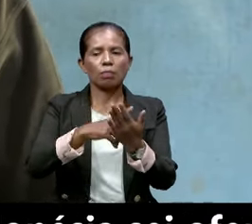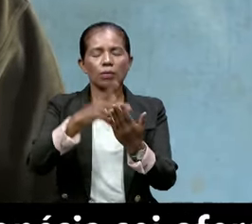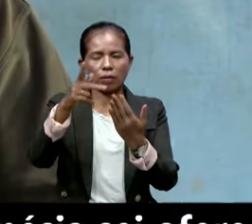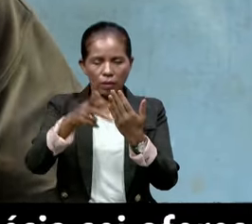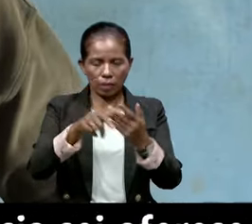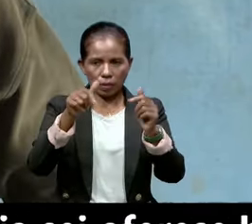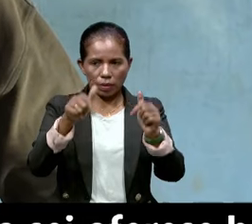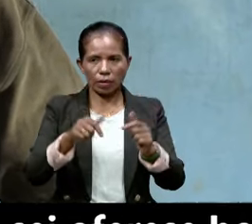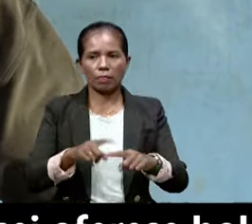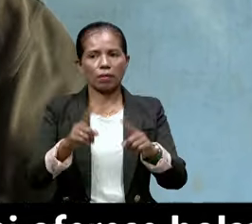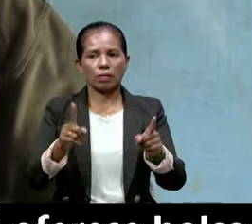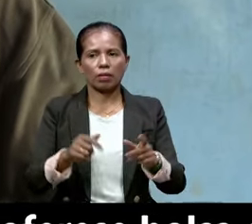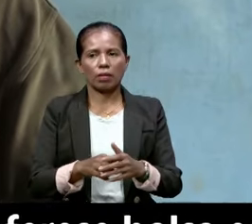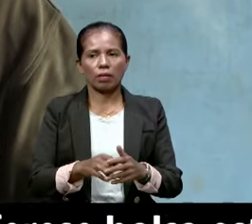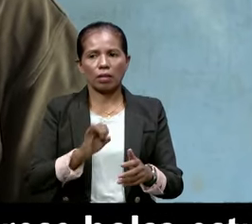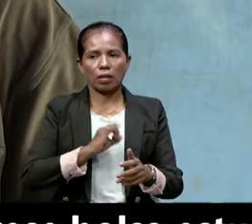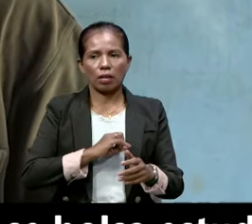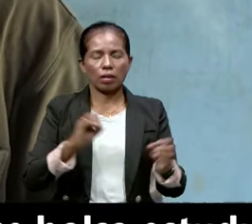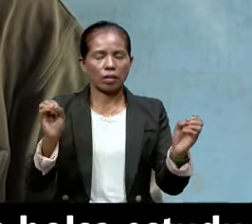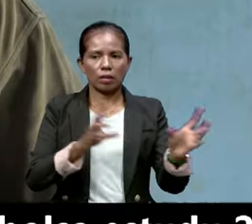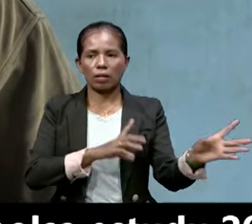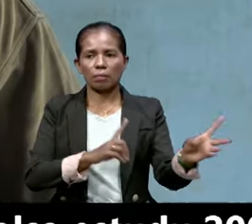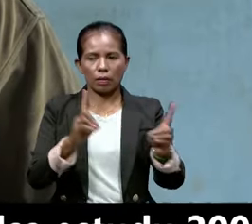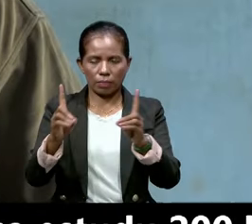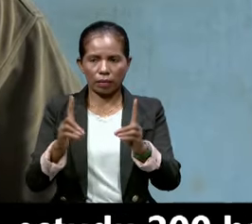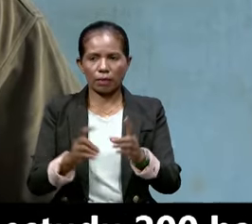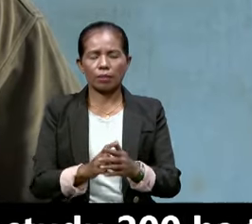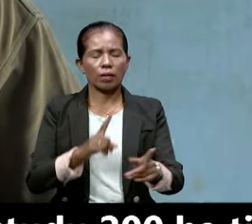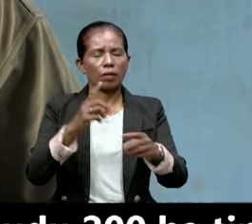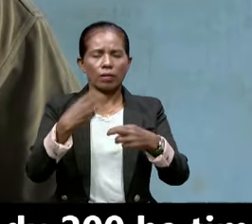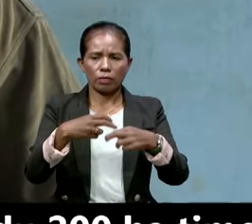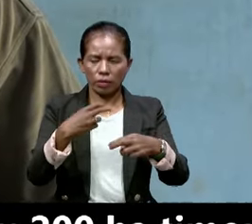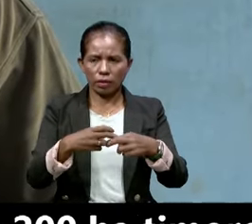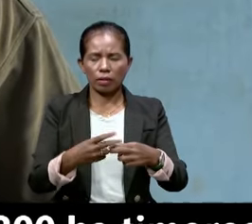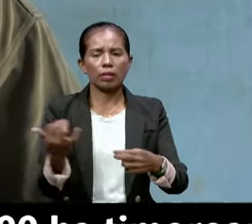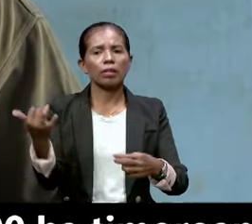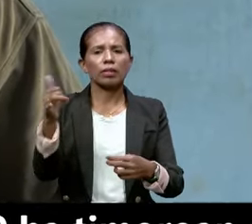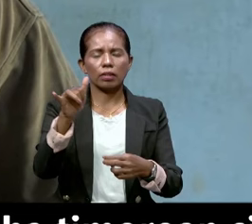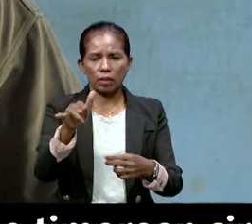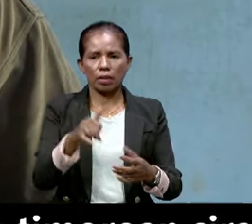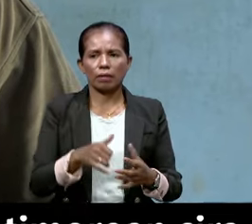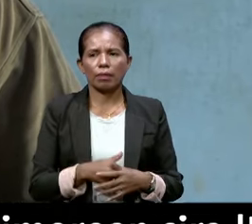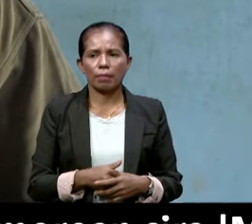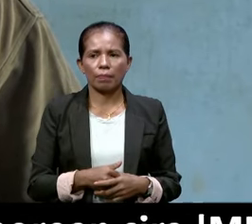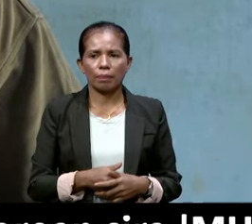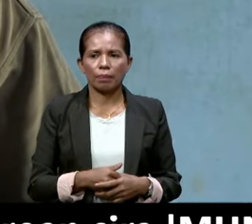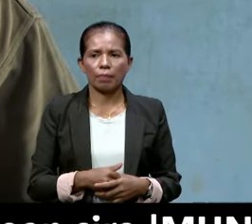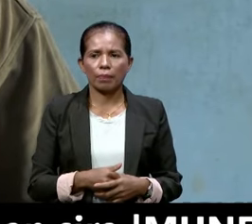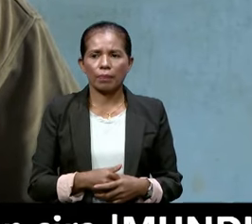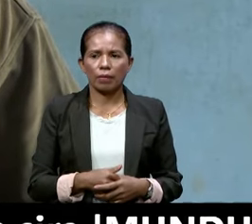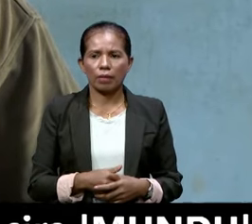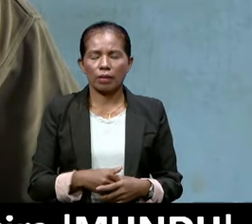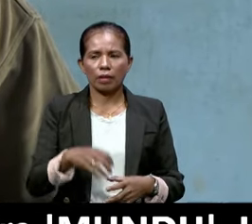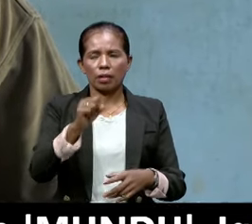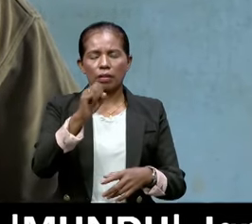mai be how la ya beti de implementa de punya dificultade maka ne agora sira hanes eh sengol